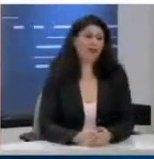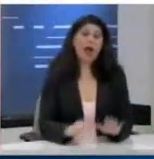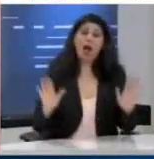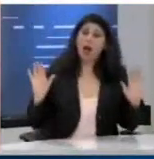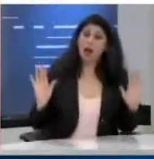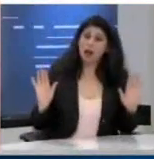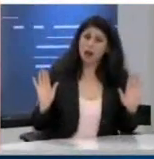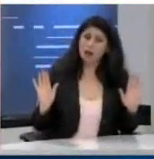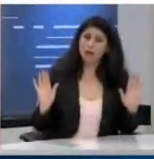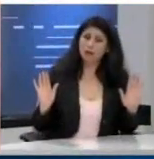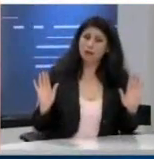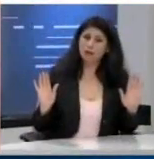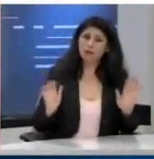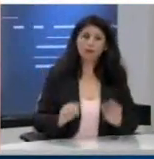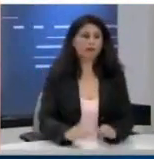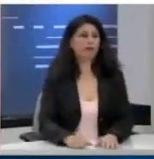Όμως,